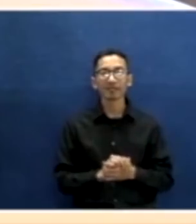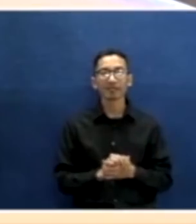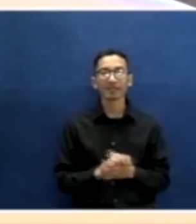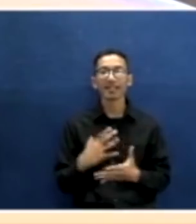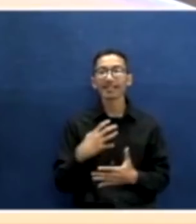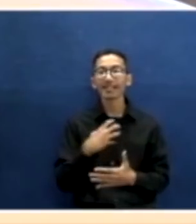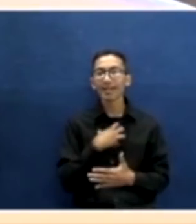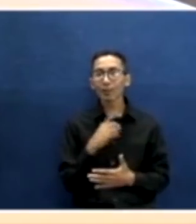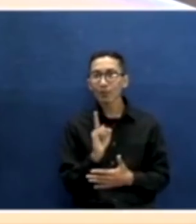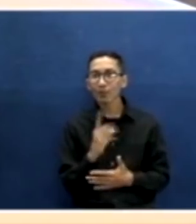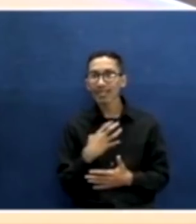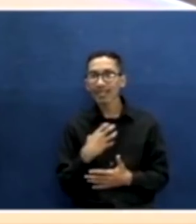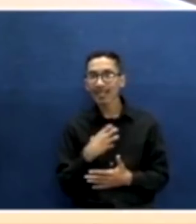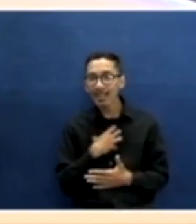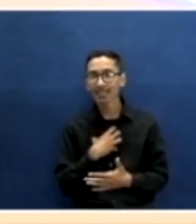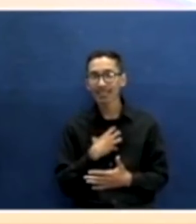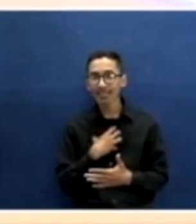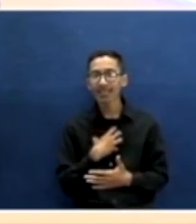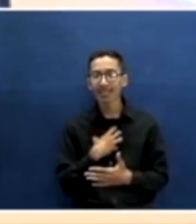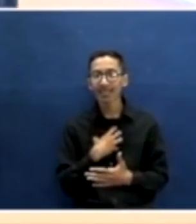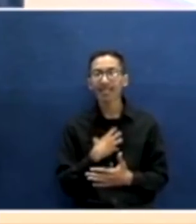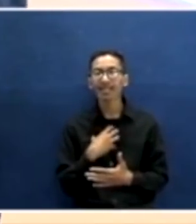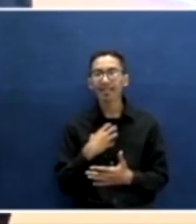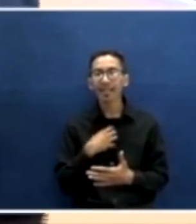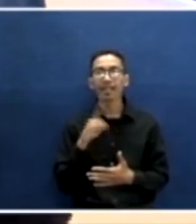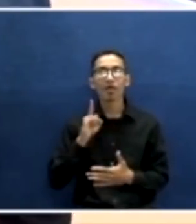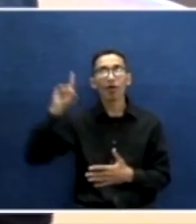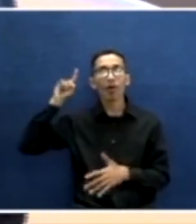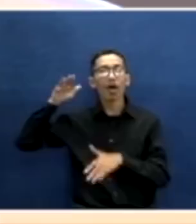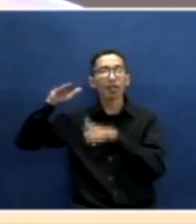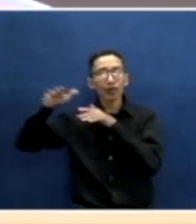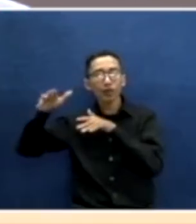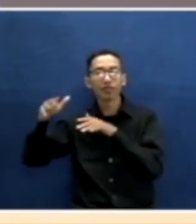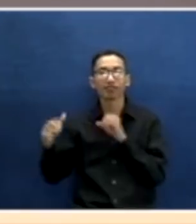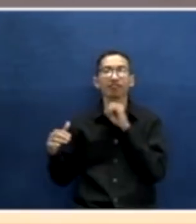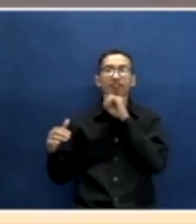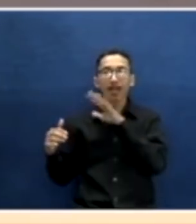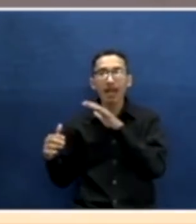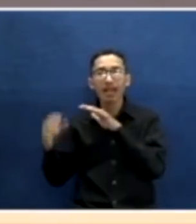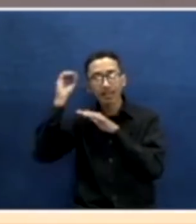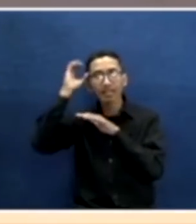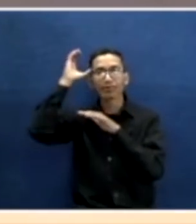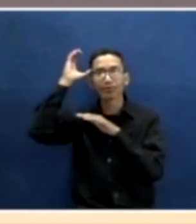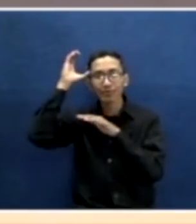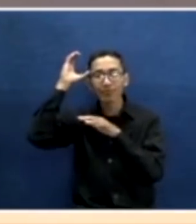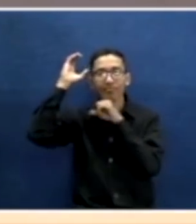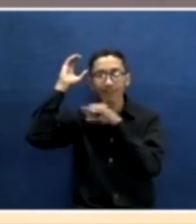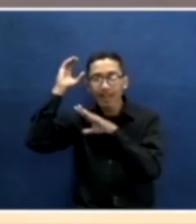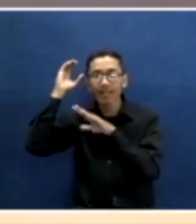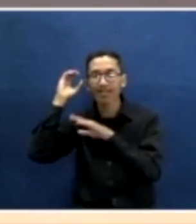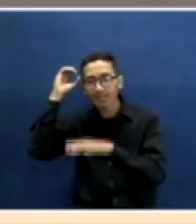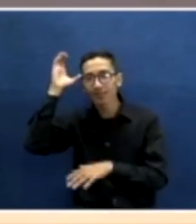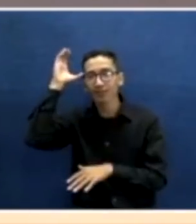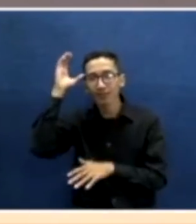niatnya dia tidak berkata dan berbuat kecuali adalah karena Allah kemudian dia berkata dan berbuat didasari dengan ilmu yang mereka peroleh dari para